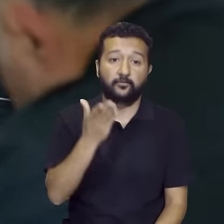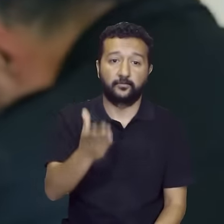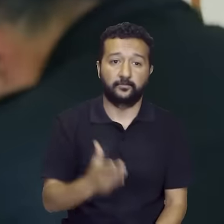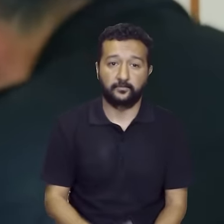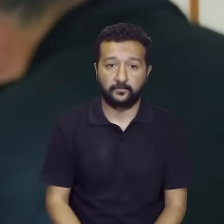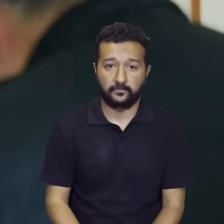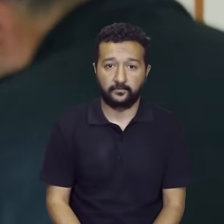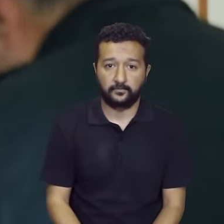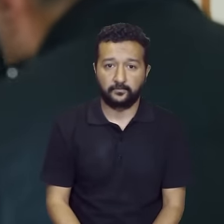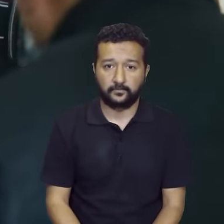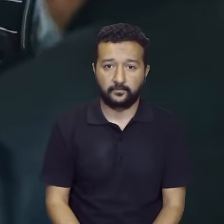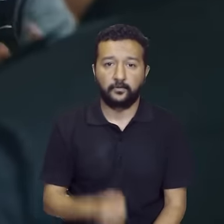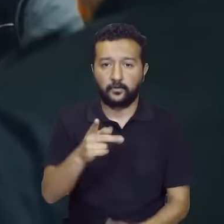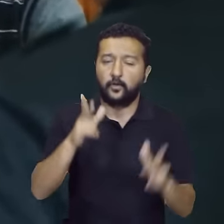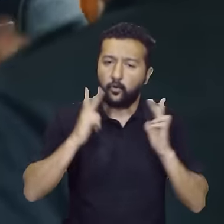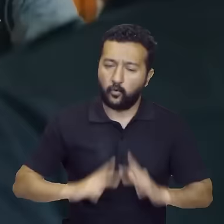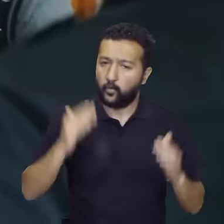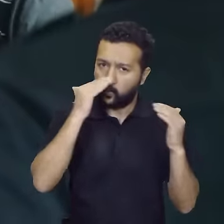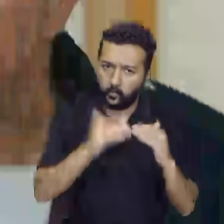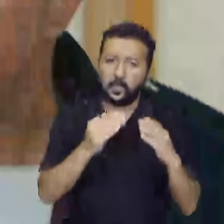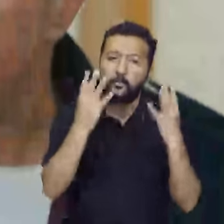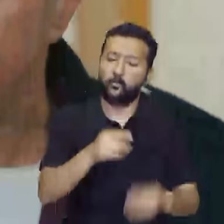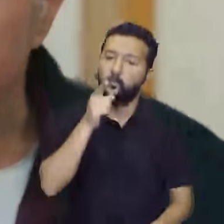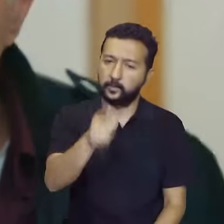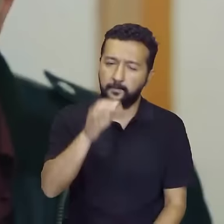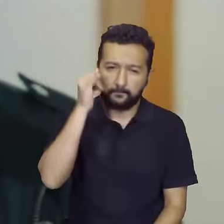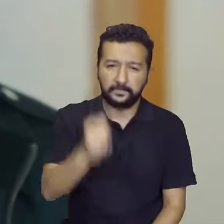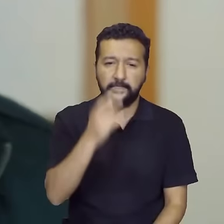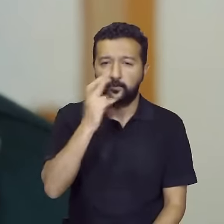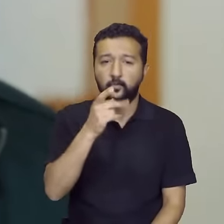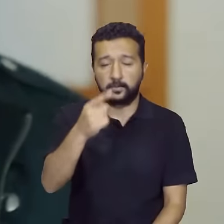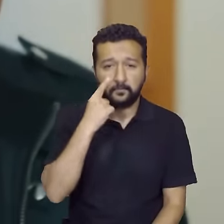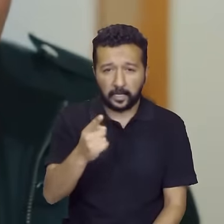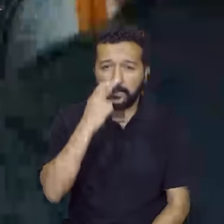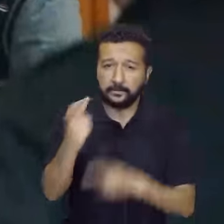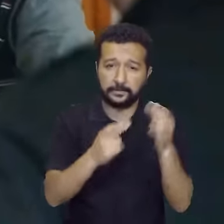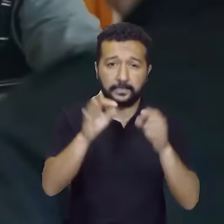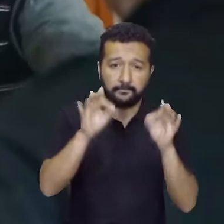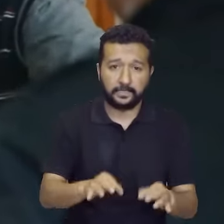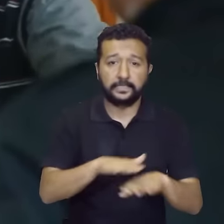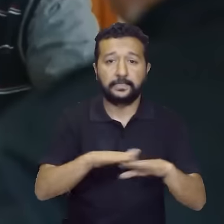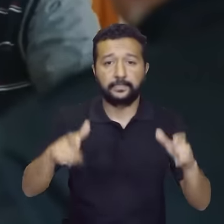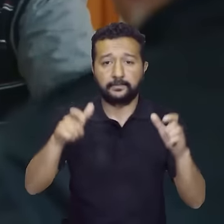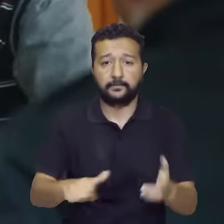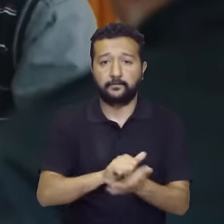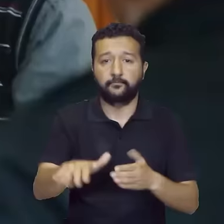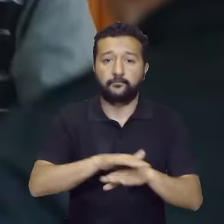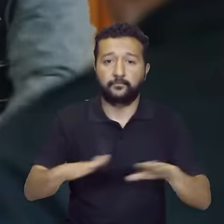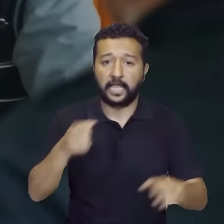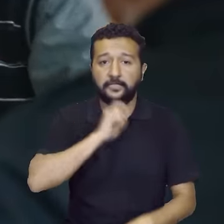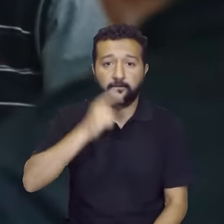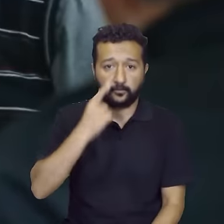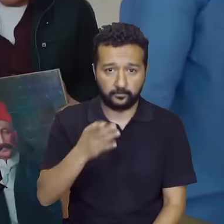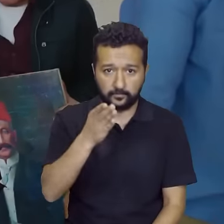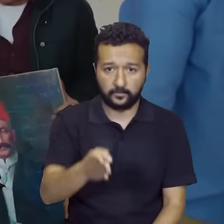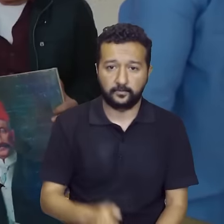ikiledi. Oh müstahak, iyi oldu sana. Pis düzenbaz, bak dalavereyin başladığın yerde bütün oyunun bitti, ayağına dolandı,